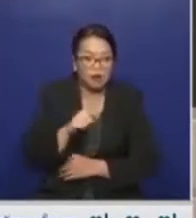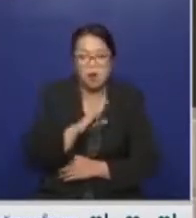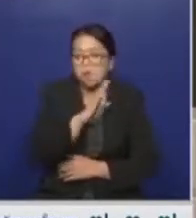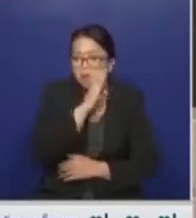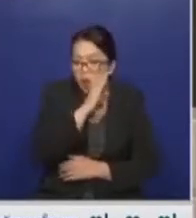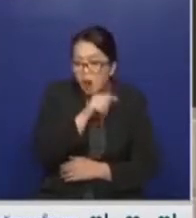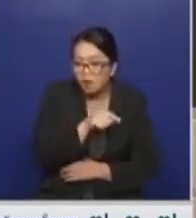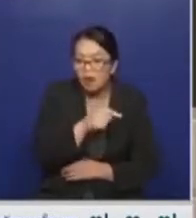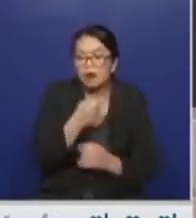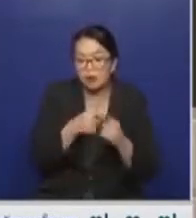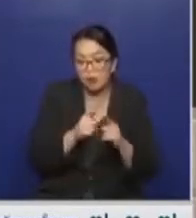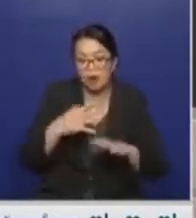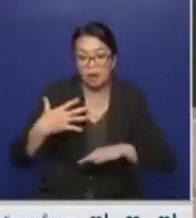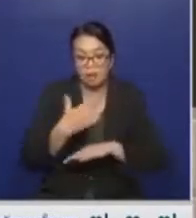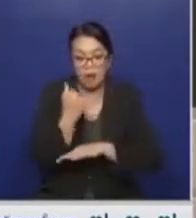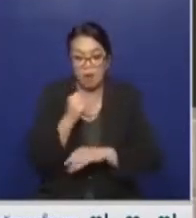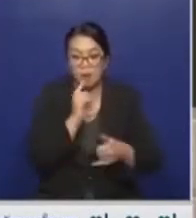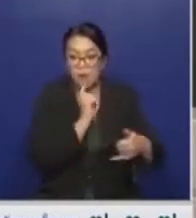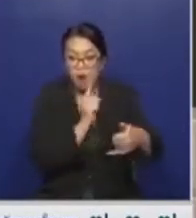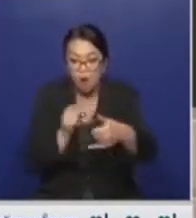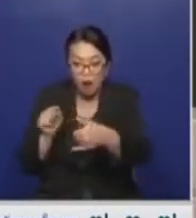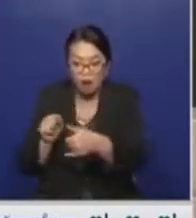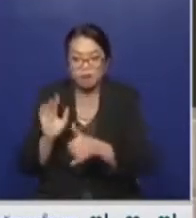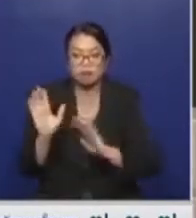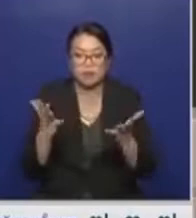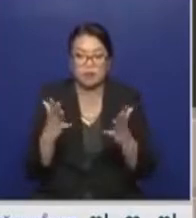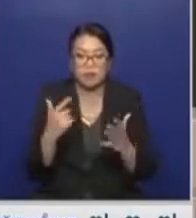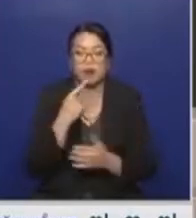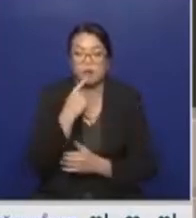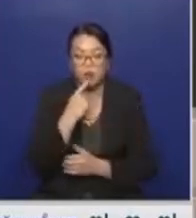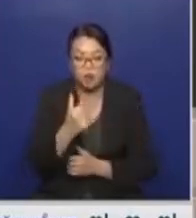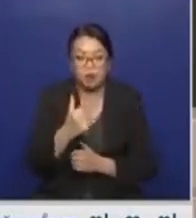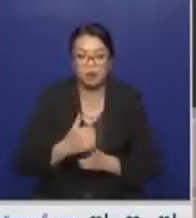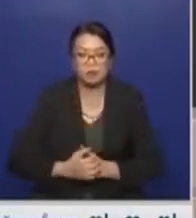อันนี้ก็ไม่ได้เหมาถึงหมายถึงใครครับอันนี้ก็พูดได้ครับ